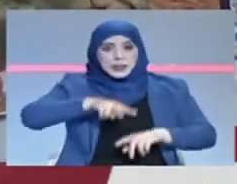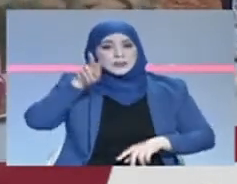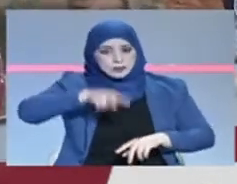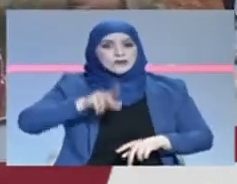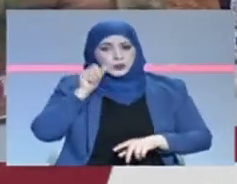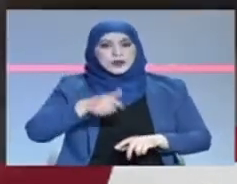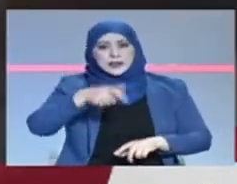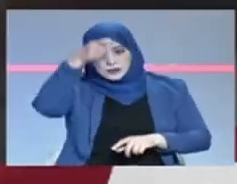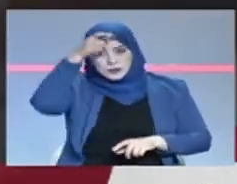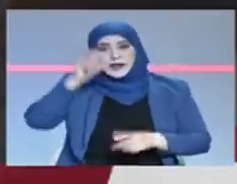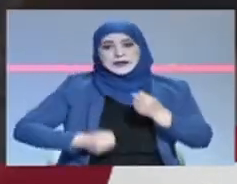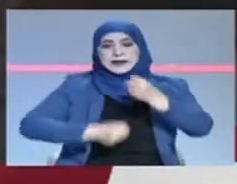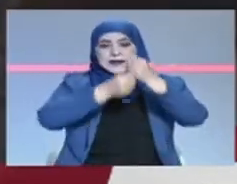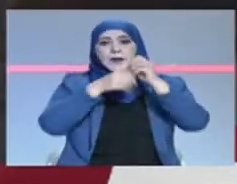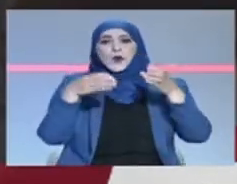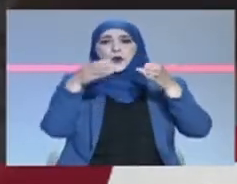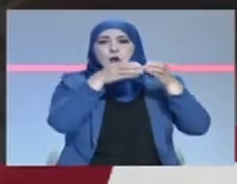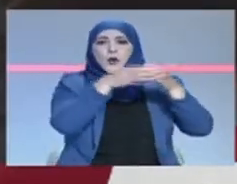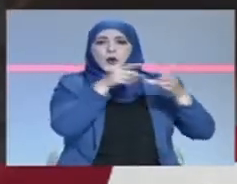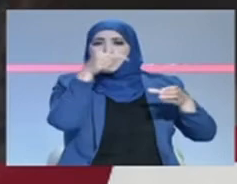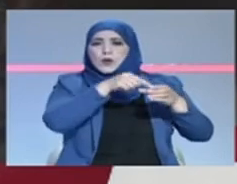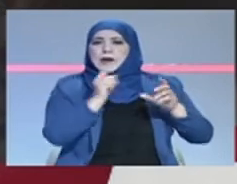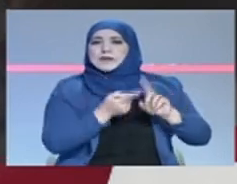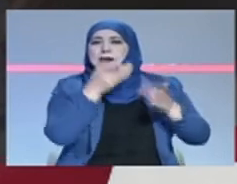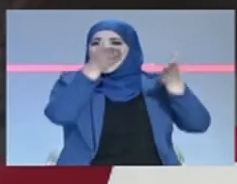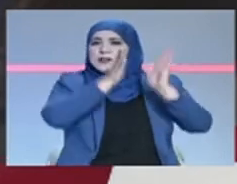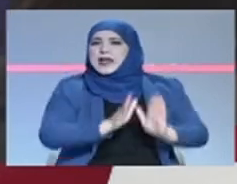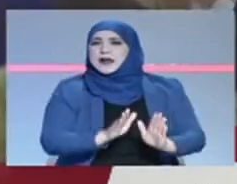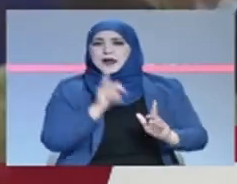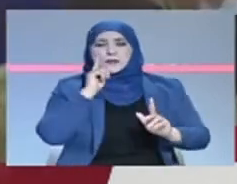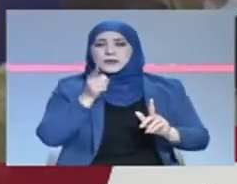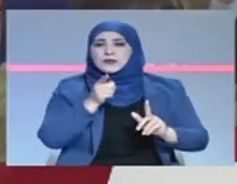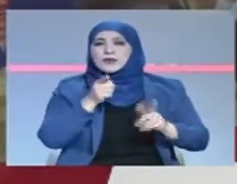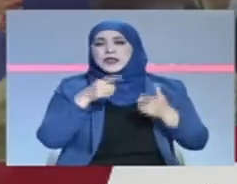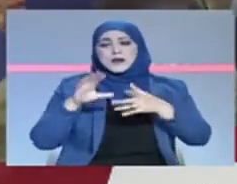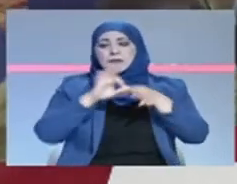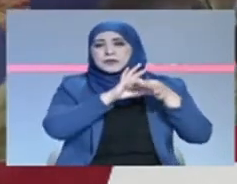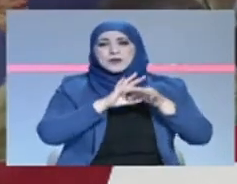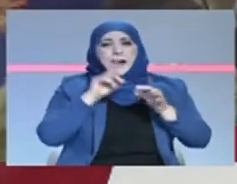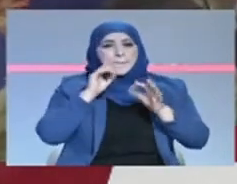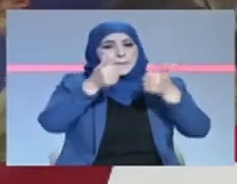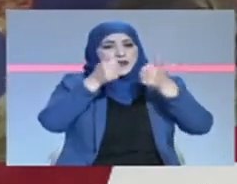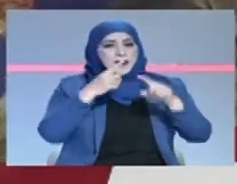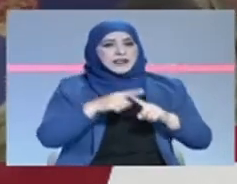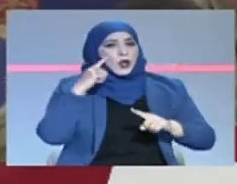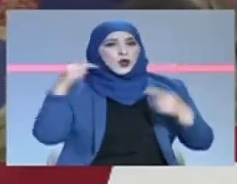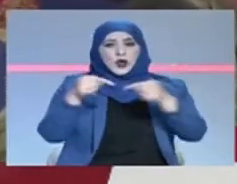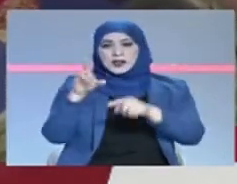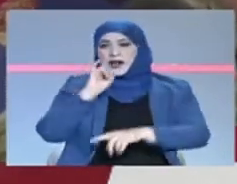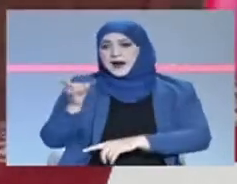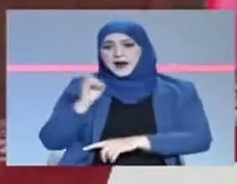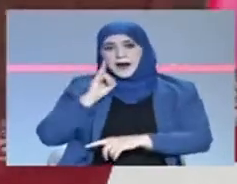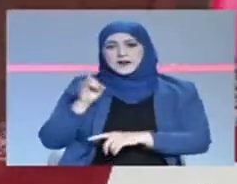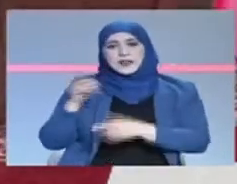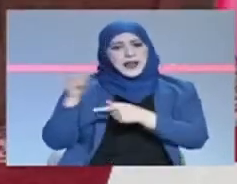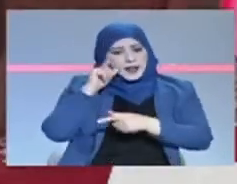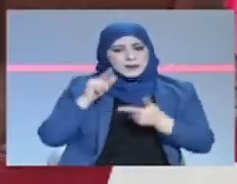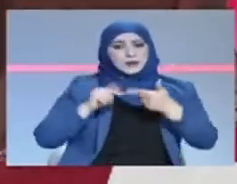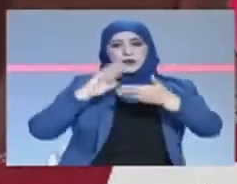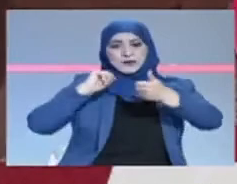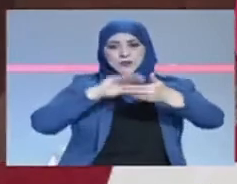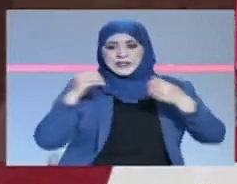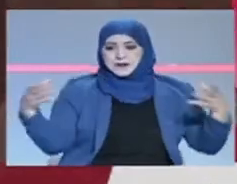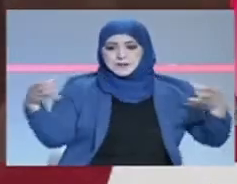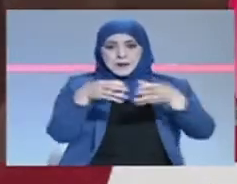أنها تدعم حكومة الوفاق ضد أي تحرك للجيش الليبي بقيادة خليفة حفتر مع التنسيق المشترك لصد